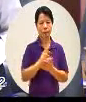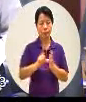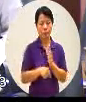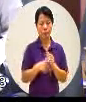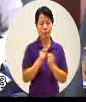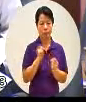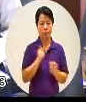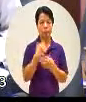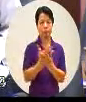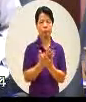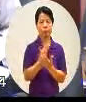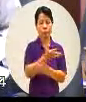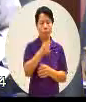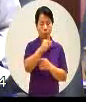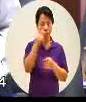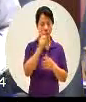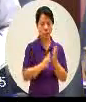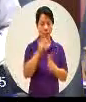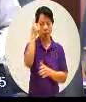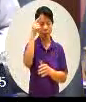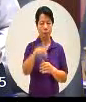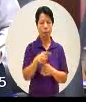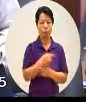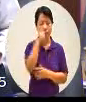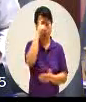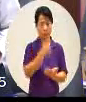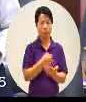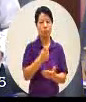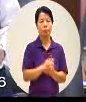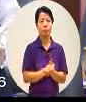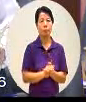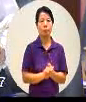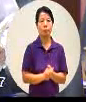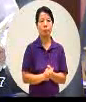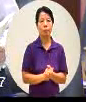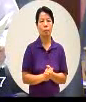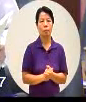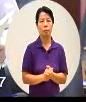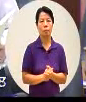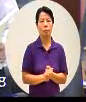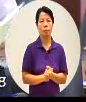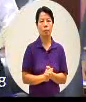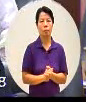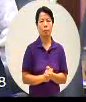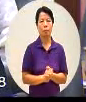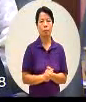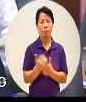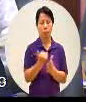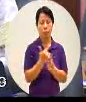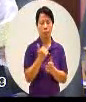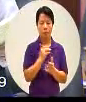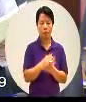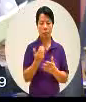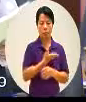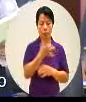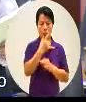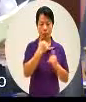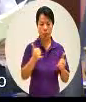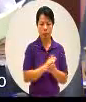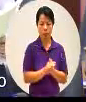尤其对你这个火车头我真的是失望透顶。然后你刚刚讲的 你说要让我